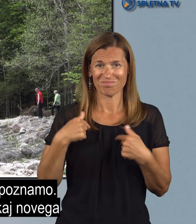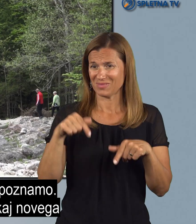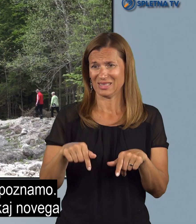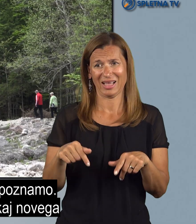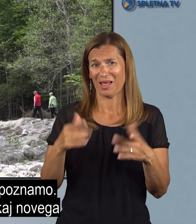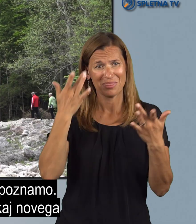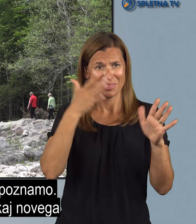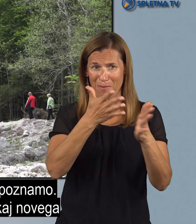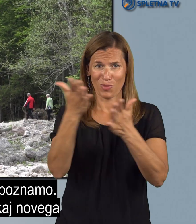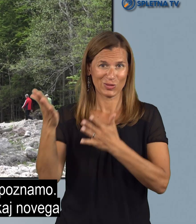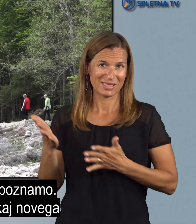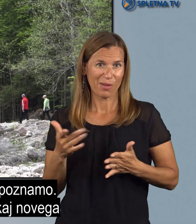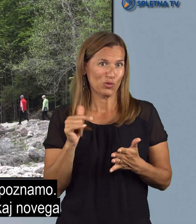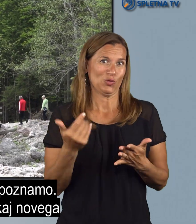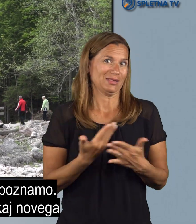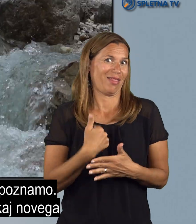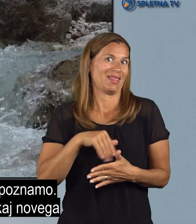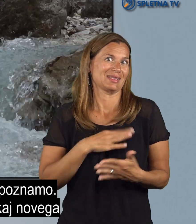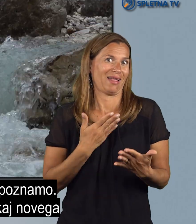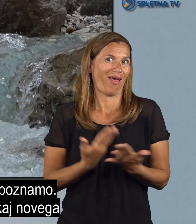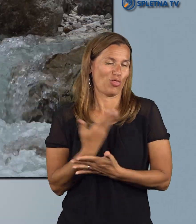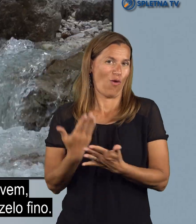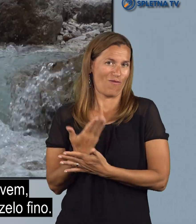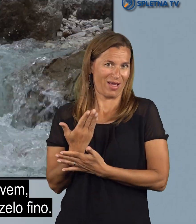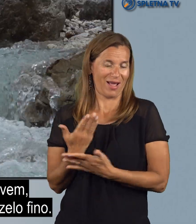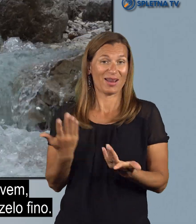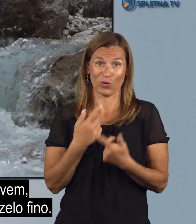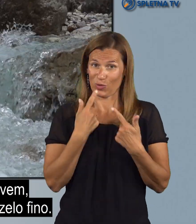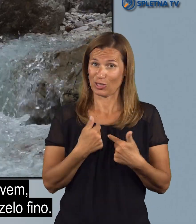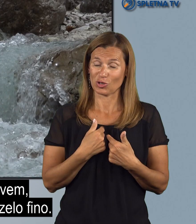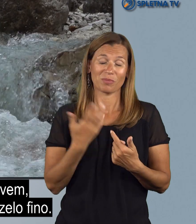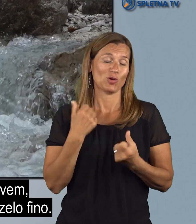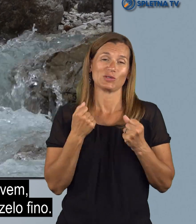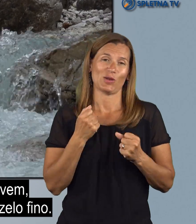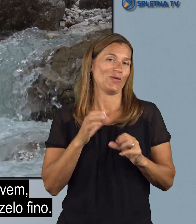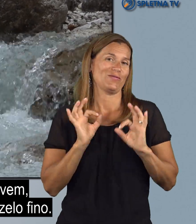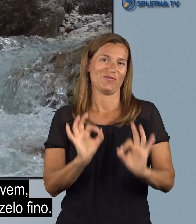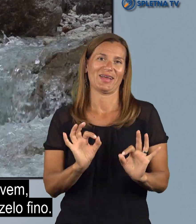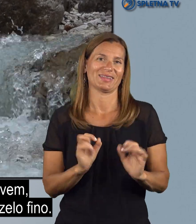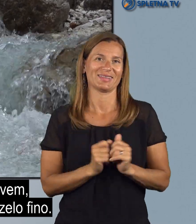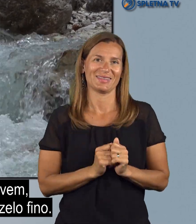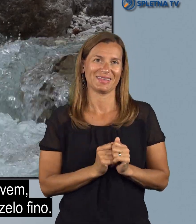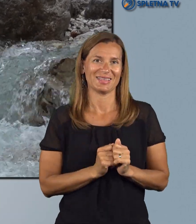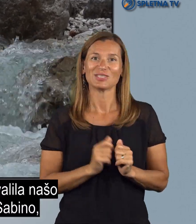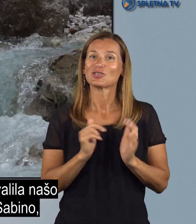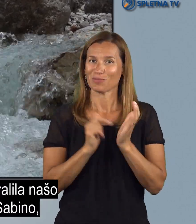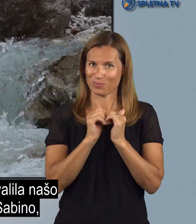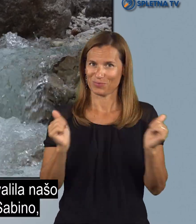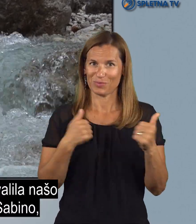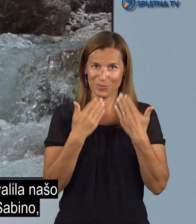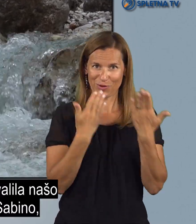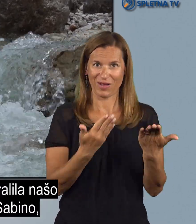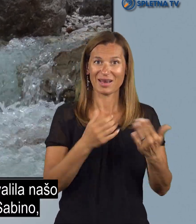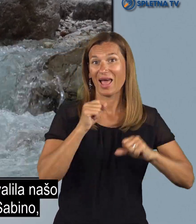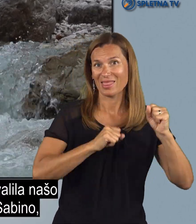poznamo, to nam je nekaj novega in lahko povem, da nam je bilo zelo fajn. Posebej bi pohvalila